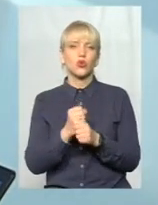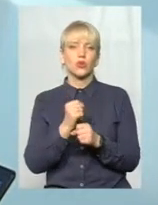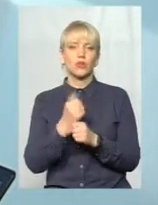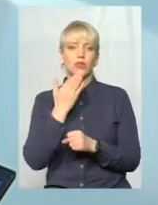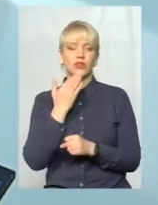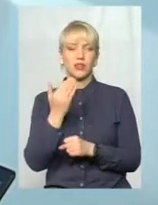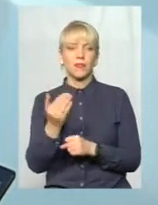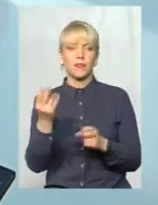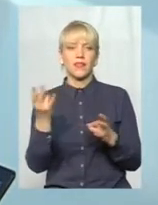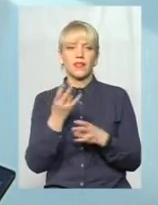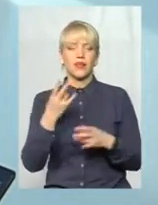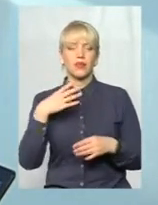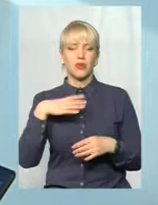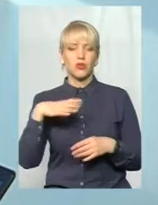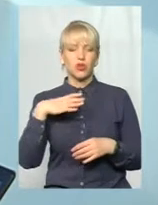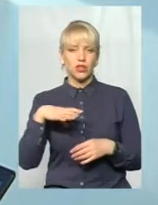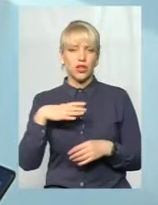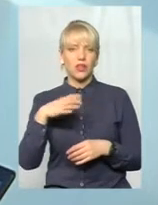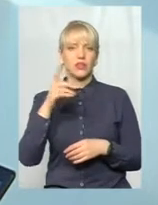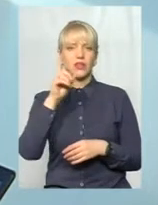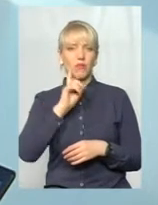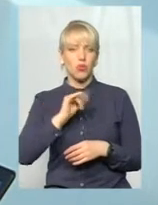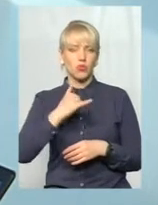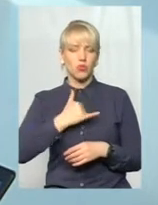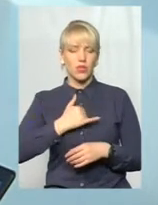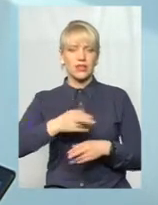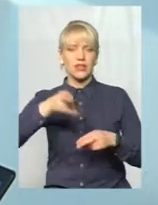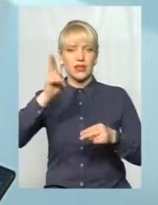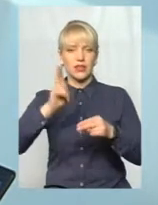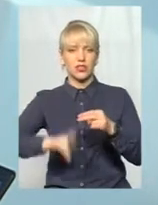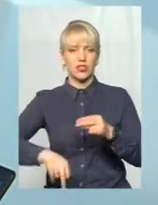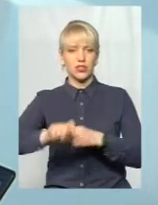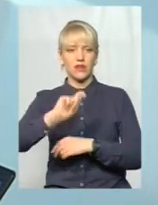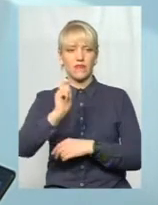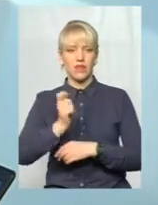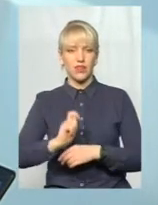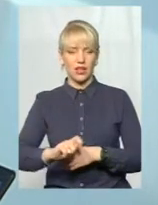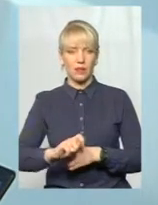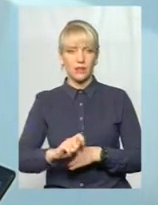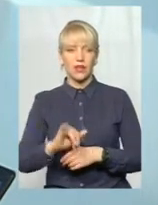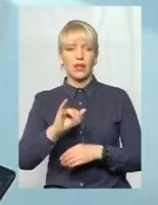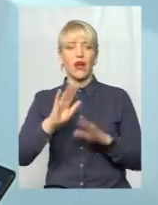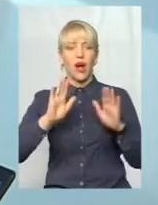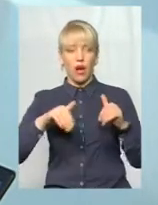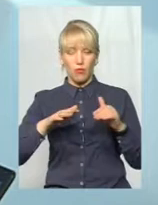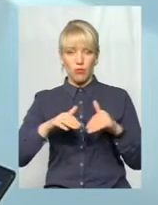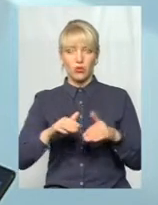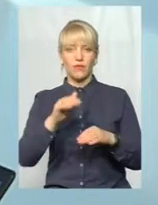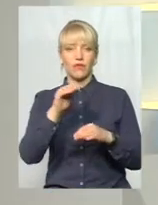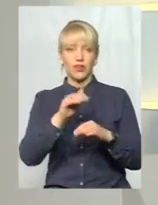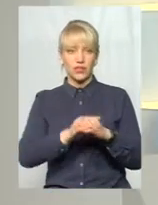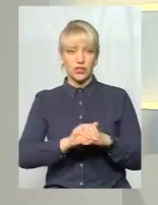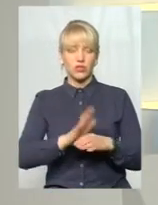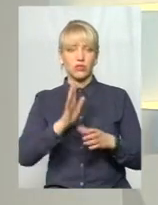Потрібно дочекатися, поки в нас закінчиться війна, тому що по-іншому ми її не назвемо, а потім фактично